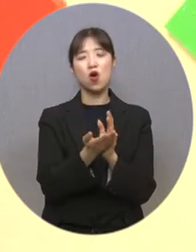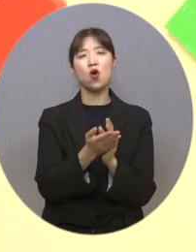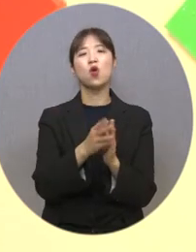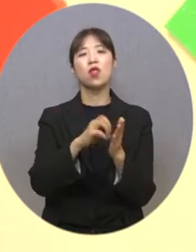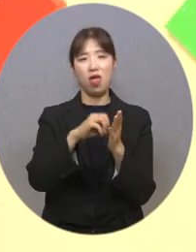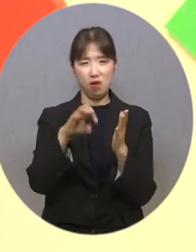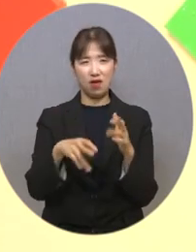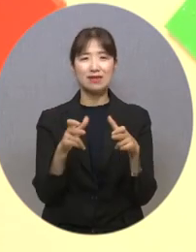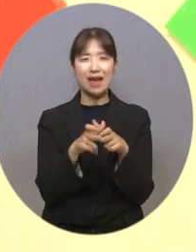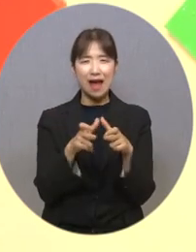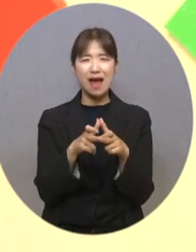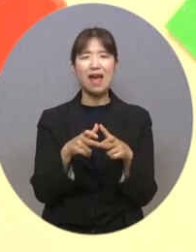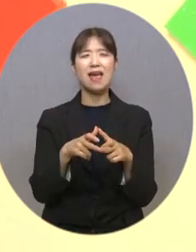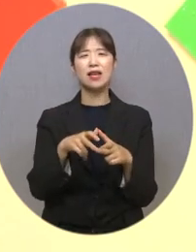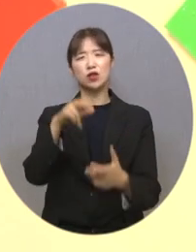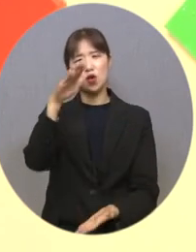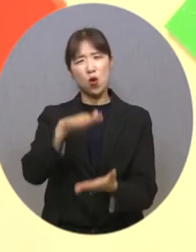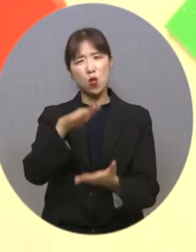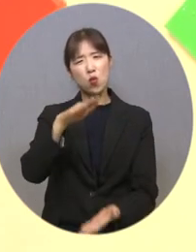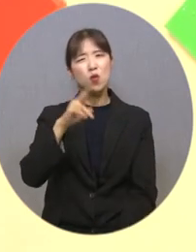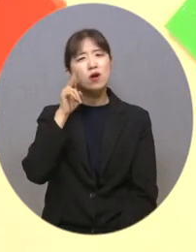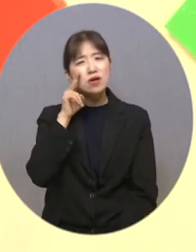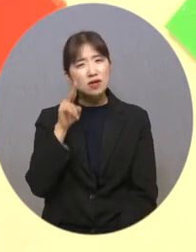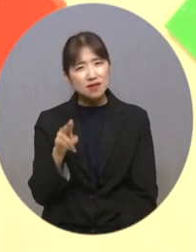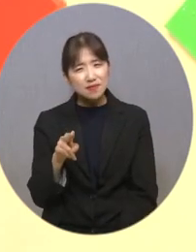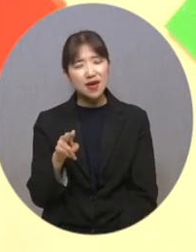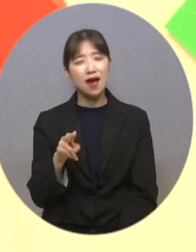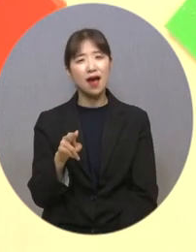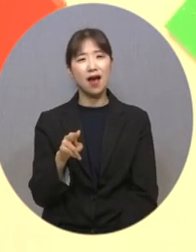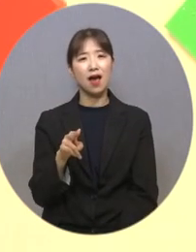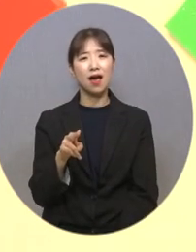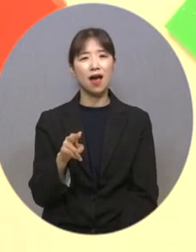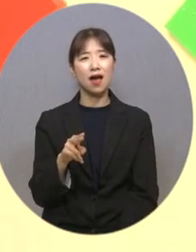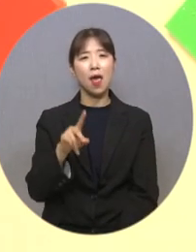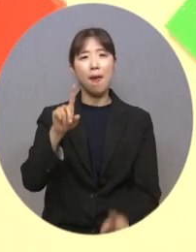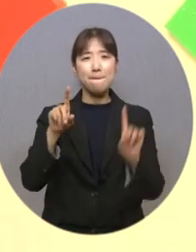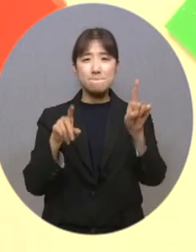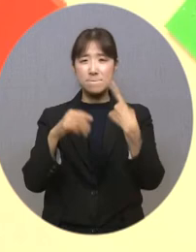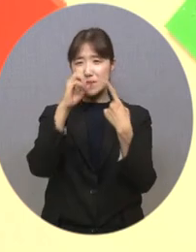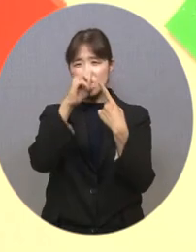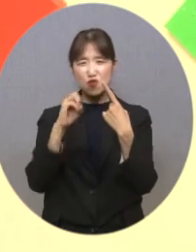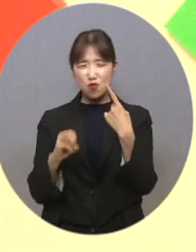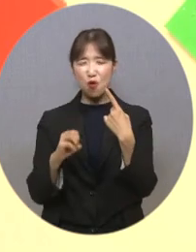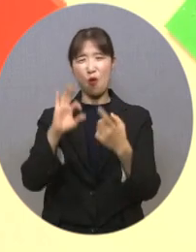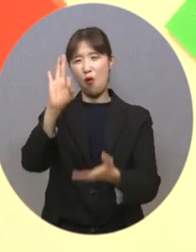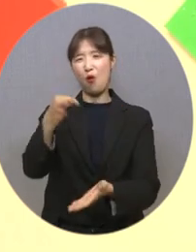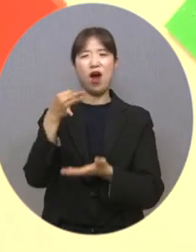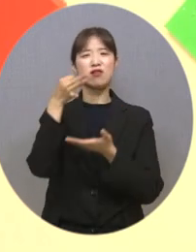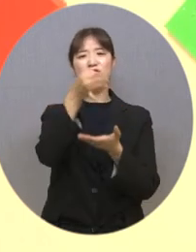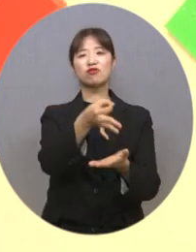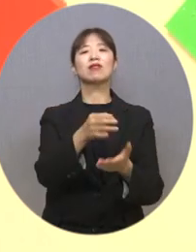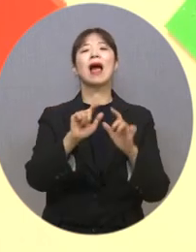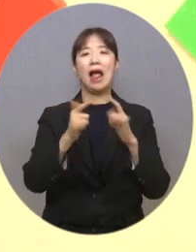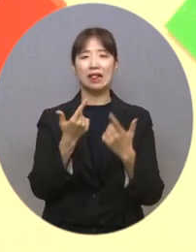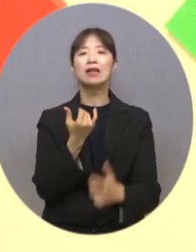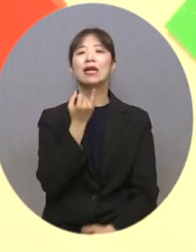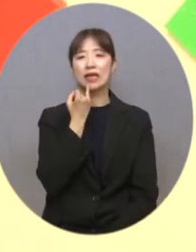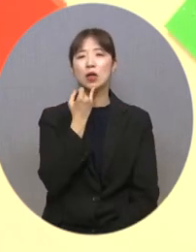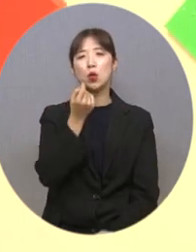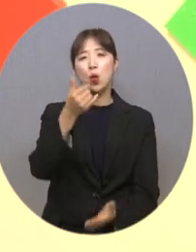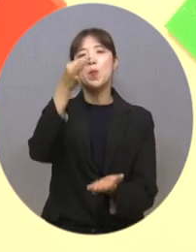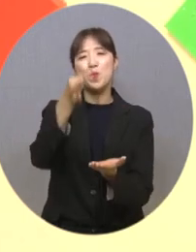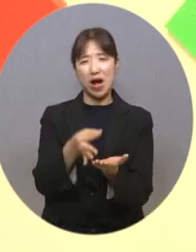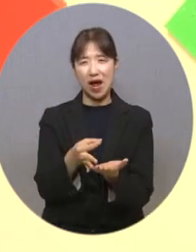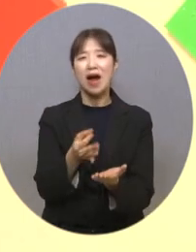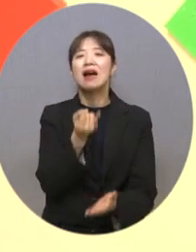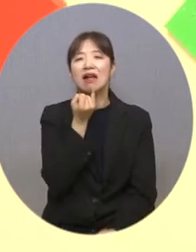장애인의 어떤 장애 정도가 심하게 되면은 이제 100% 임금을 주지 않아도 된다는 게 있었거든요. 지금도